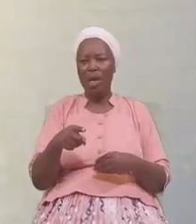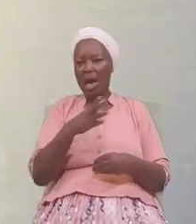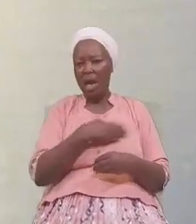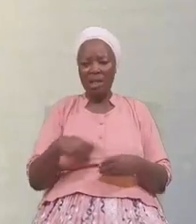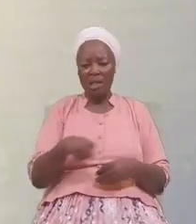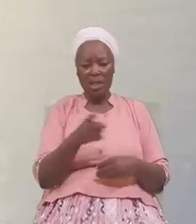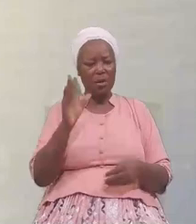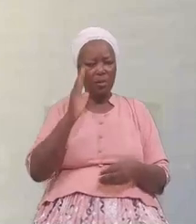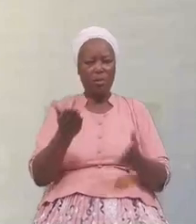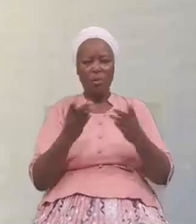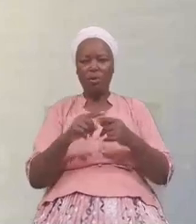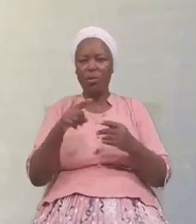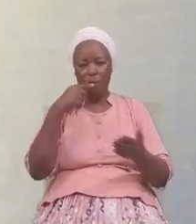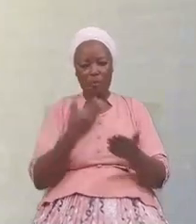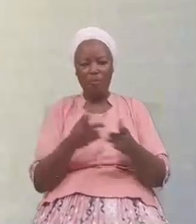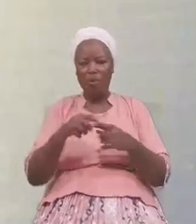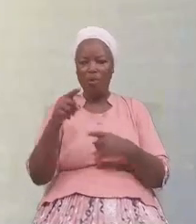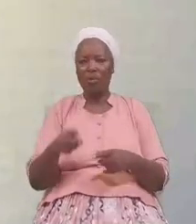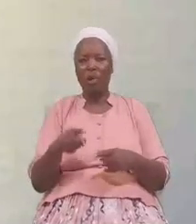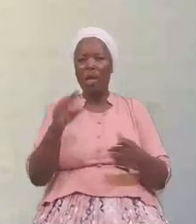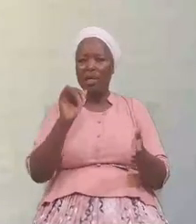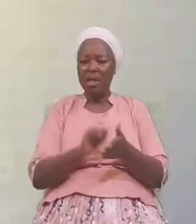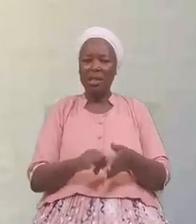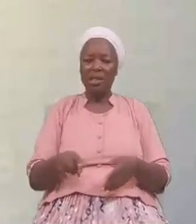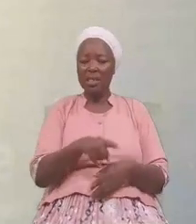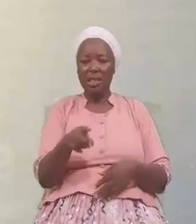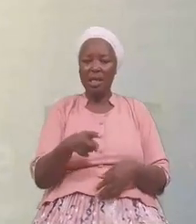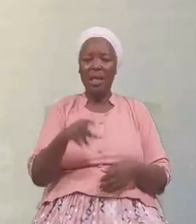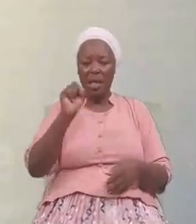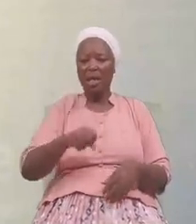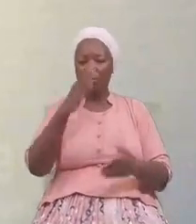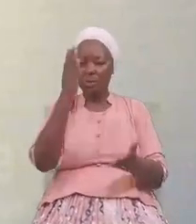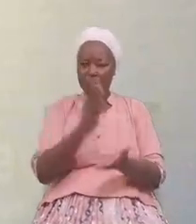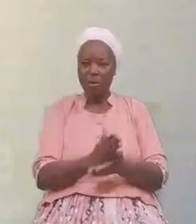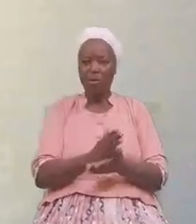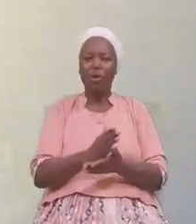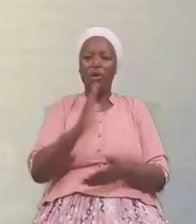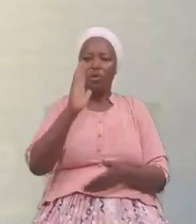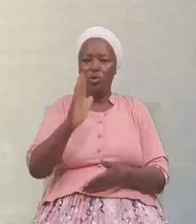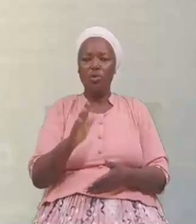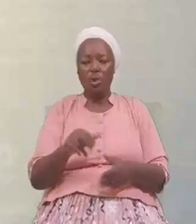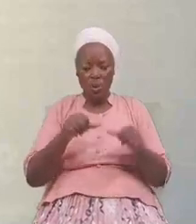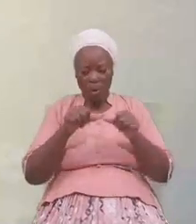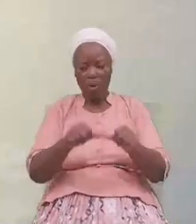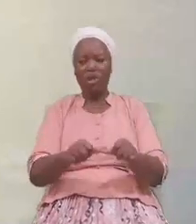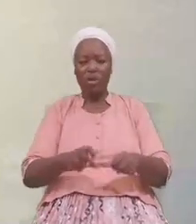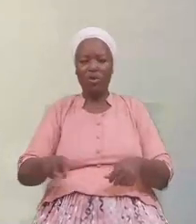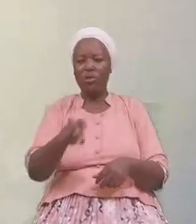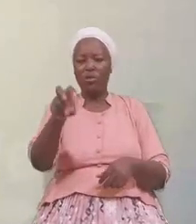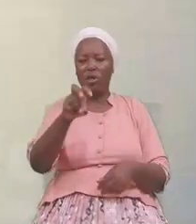te prouver qu'elles peuvent empêcher ton progrès. Mais,